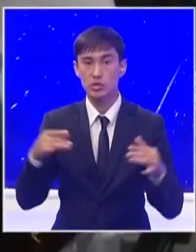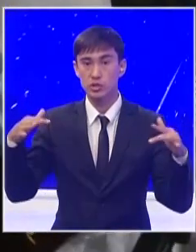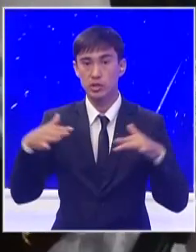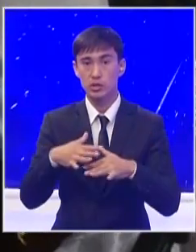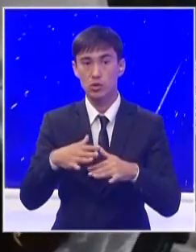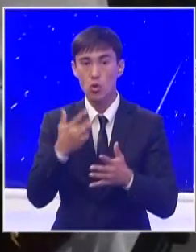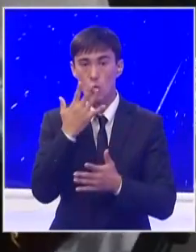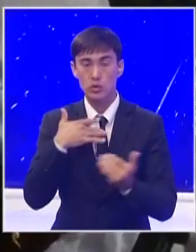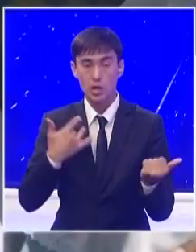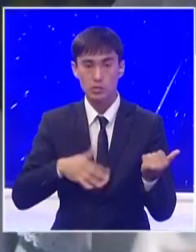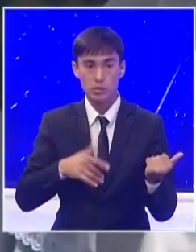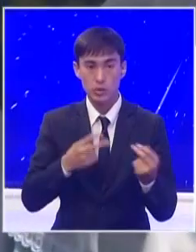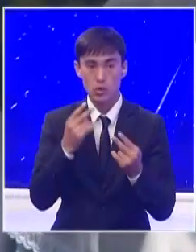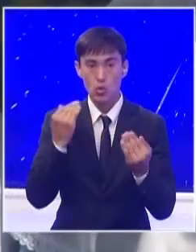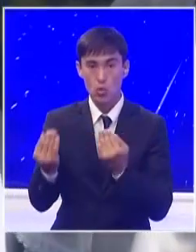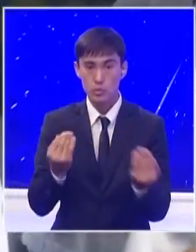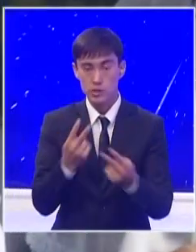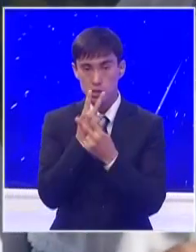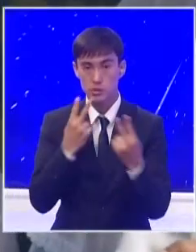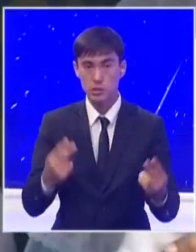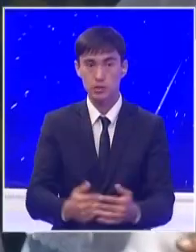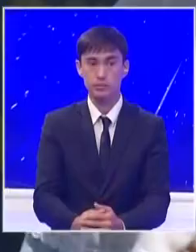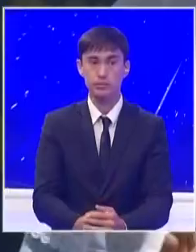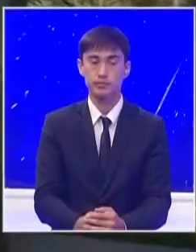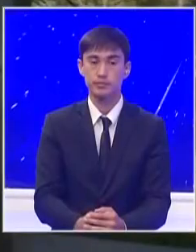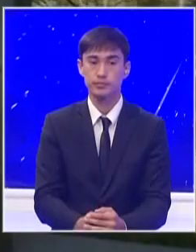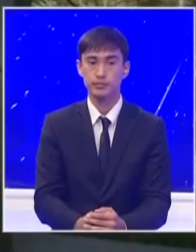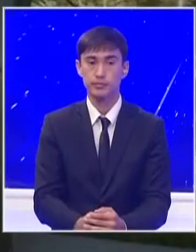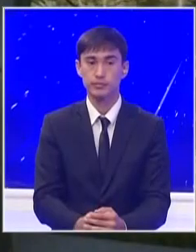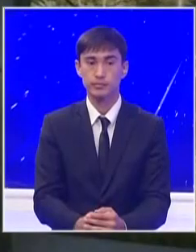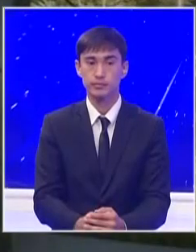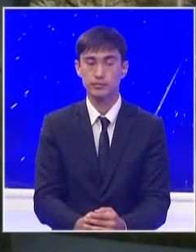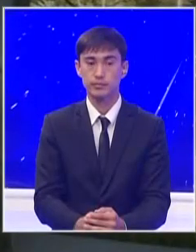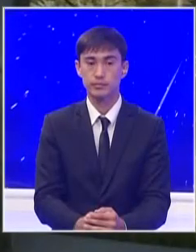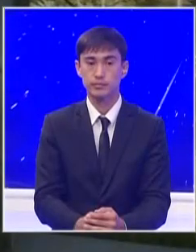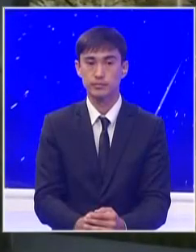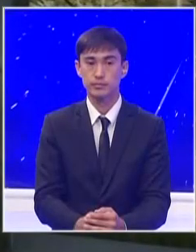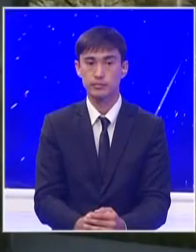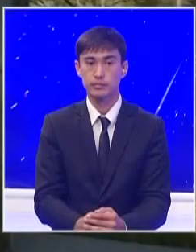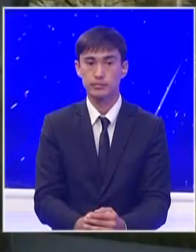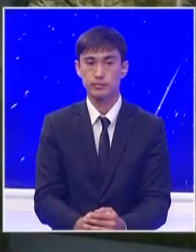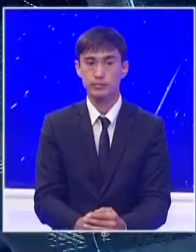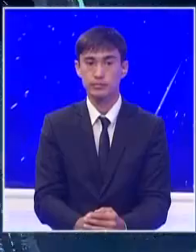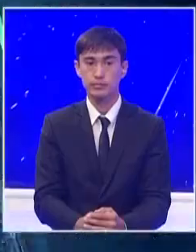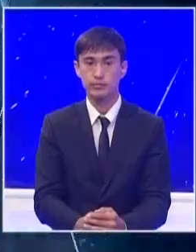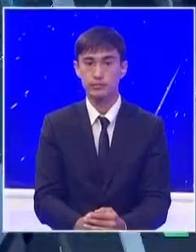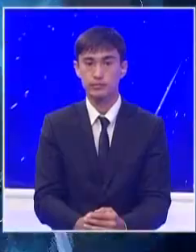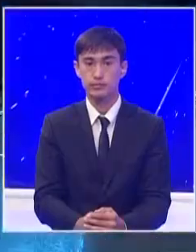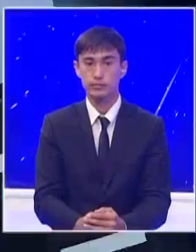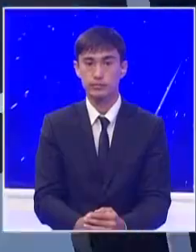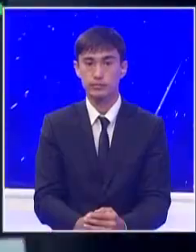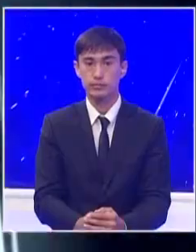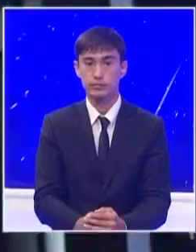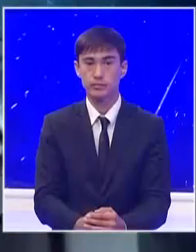жиналғандар ұлттық аспаптар көрмесін тамашалады. Алмат Хамид, Адайл Ақжаркенова, Еркін Тұрмсейітов, Жетісу